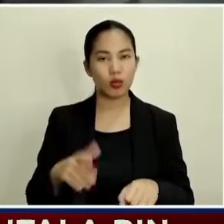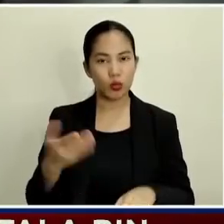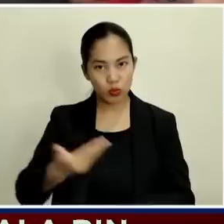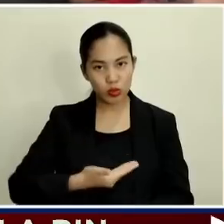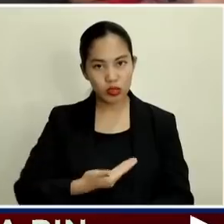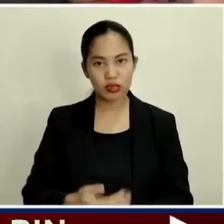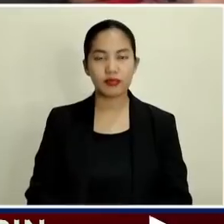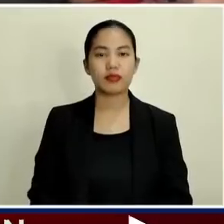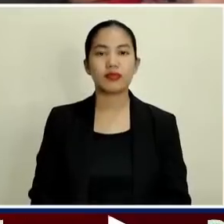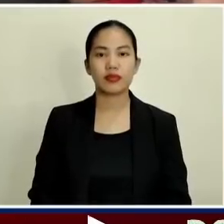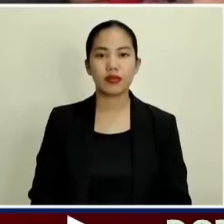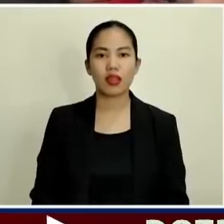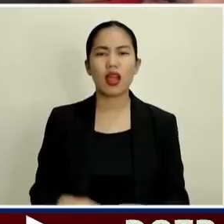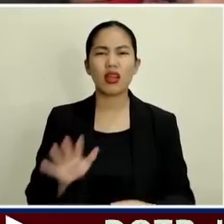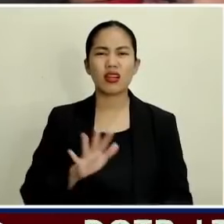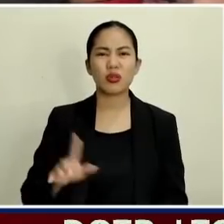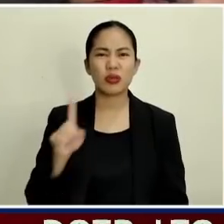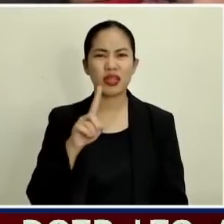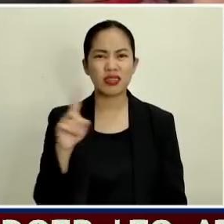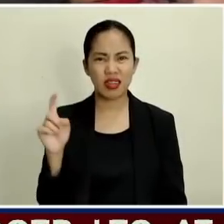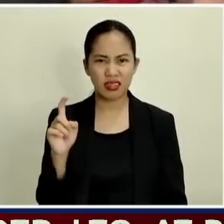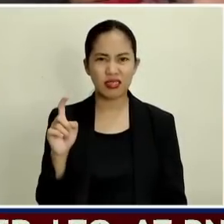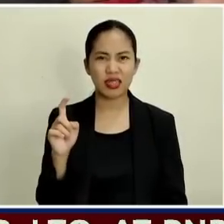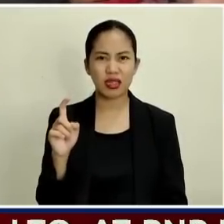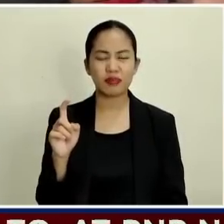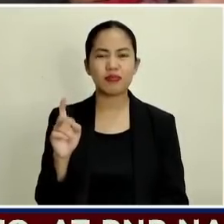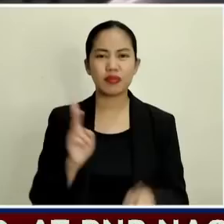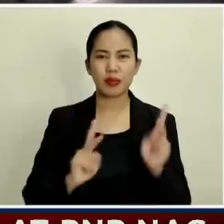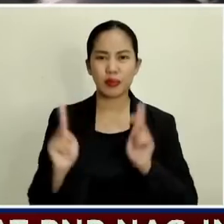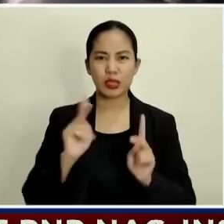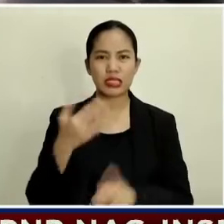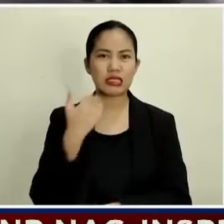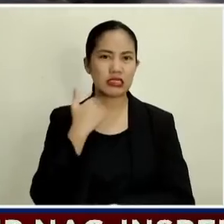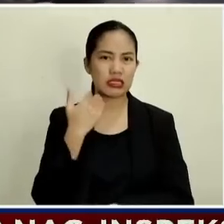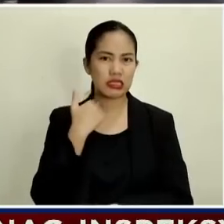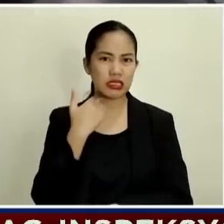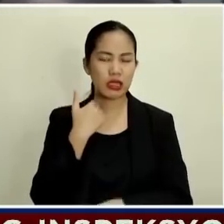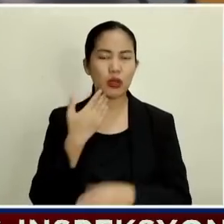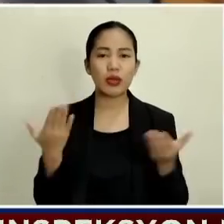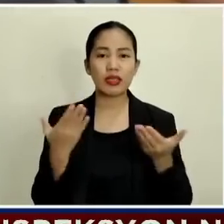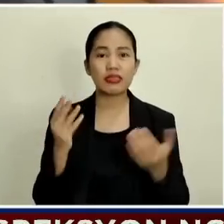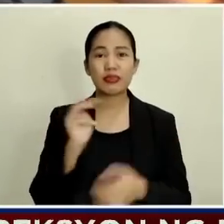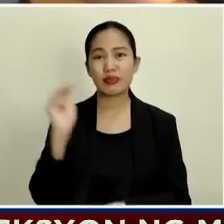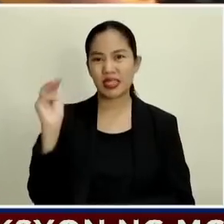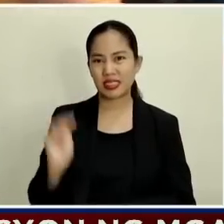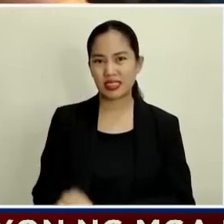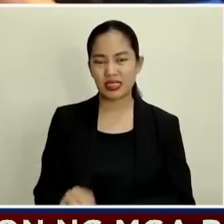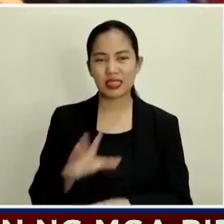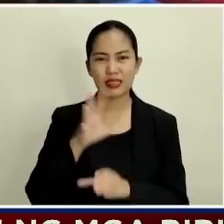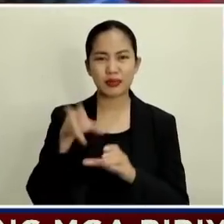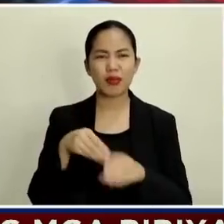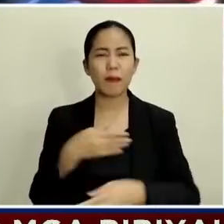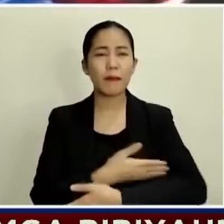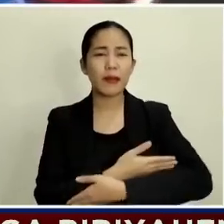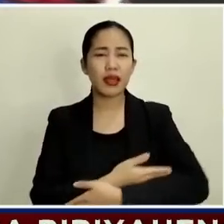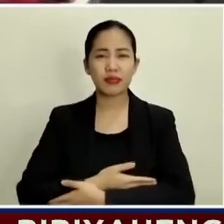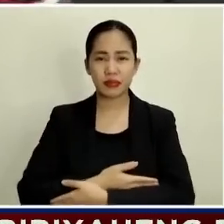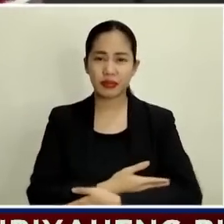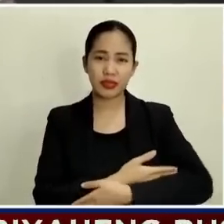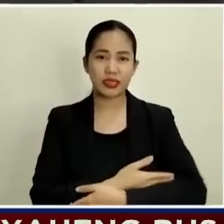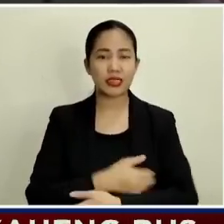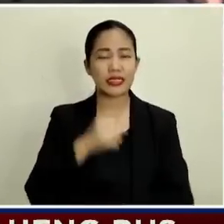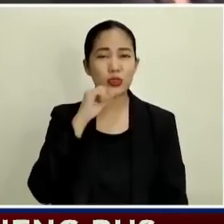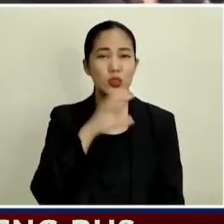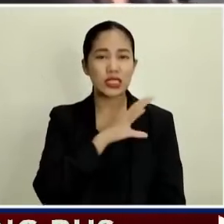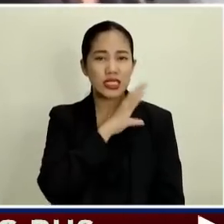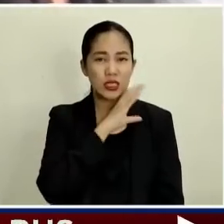pasahero naman ang stranded sa Northport Passenger Terminal sa Maynila. Kabilang ang ilang sangkol at senior citizen. Matapos